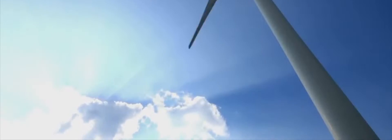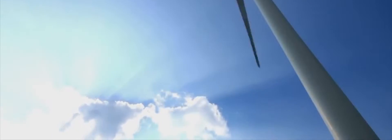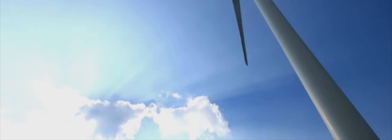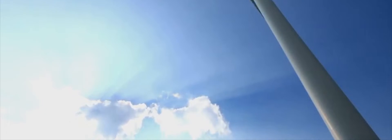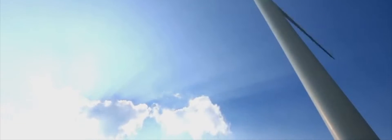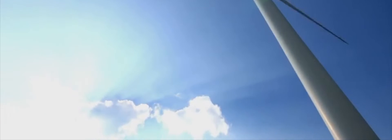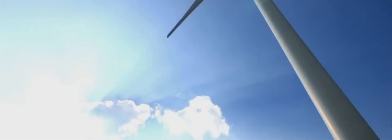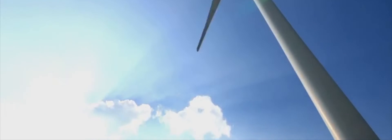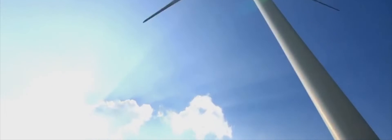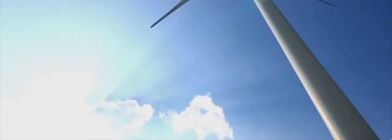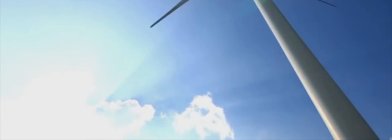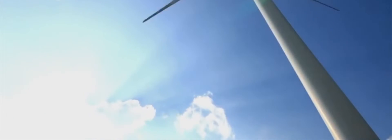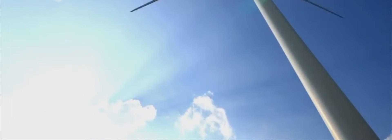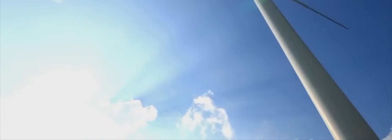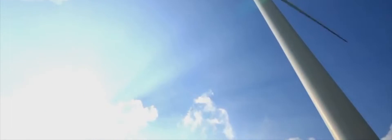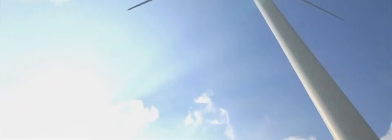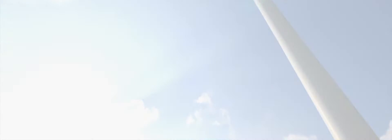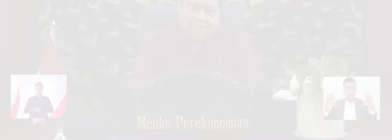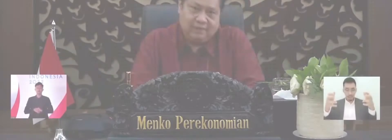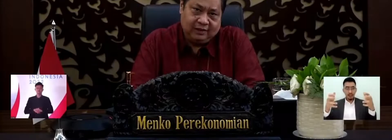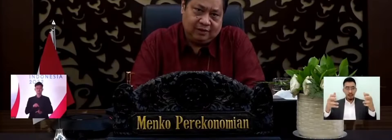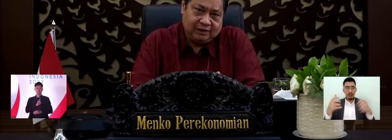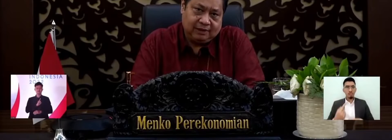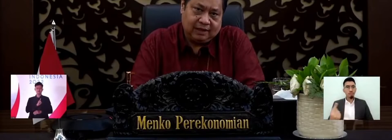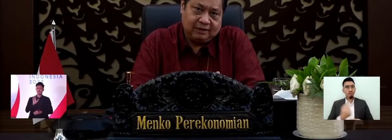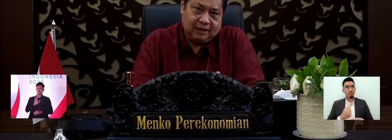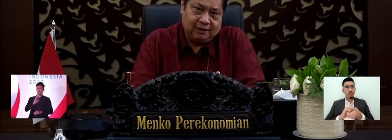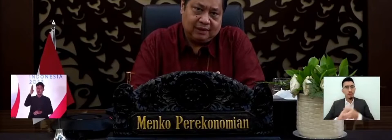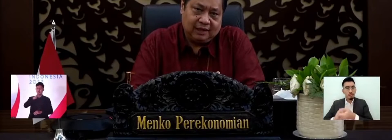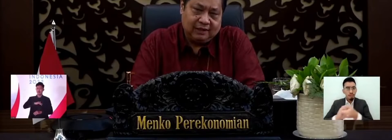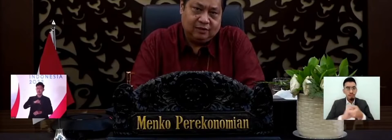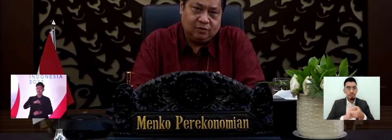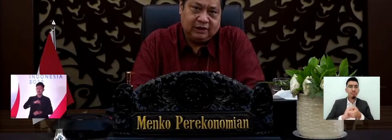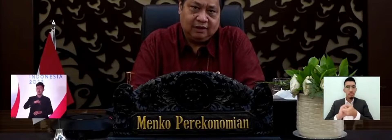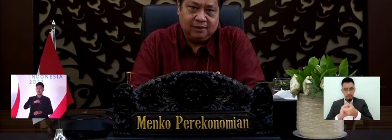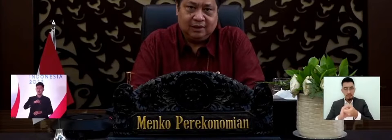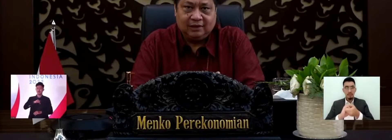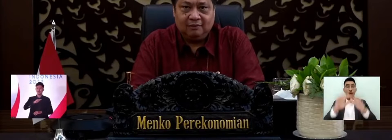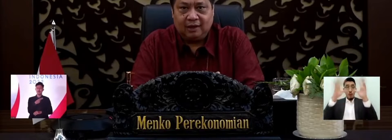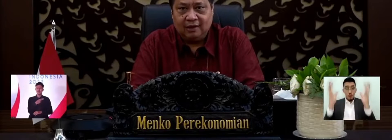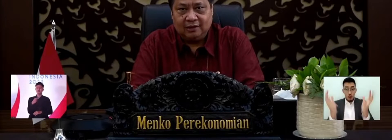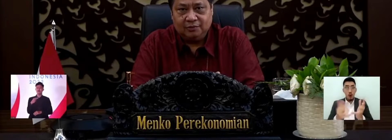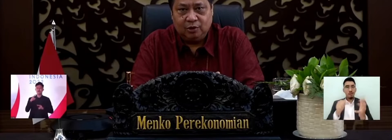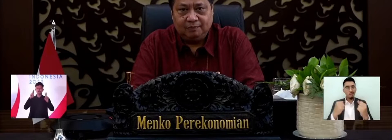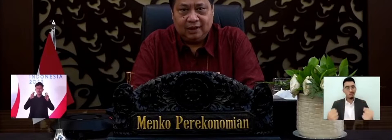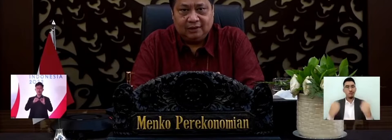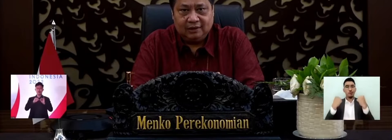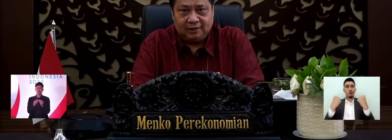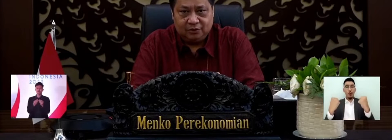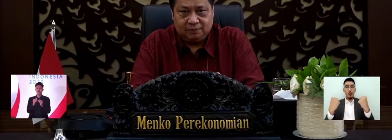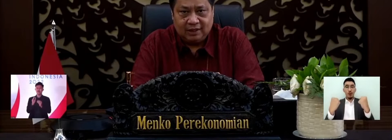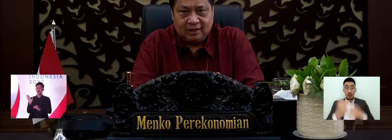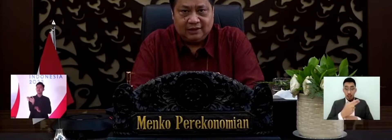untuk proses transisi energi. Hal ini Indonesia menekankan pada nilai inklusi yang melibatkan peran dari semua